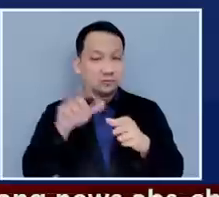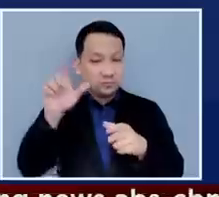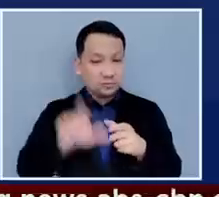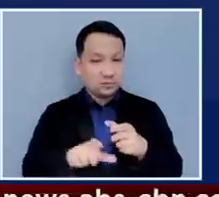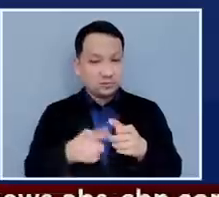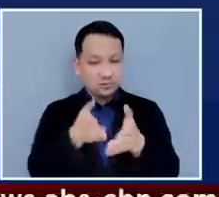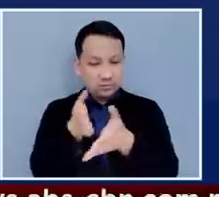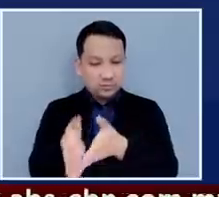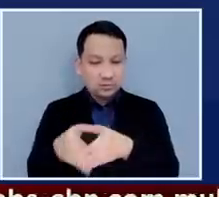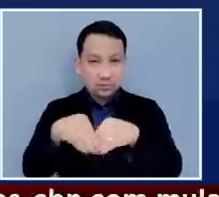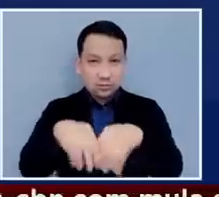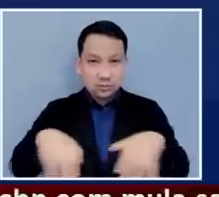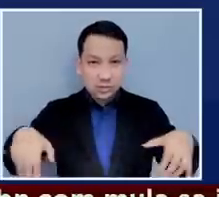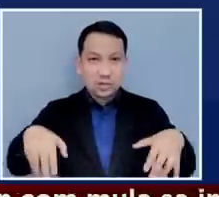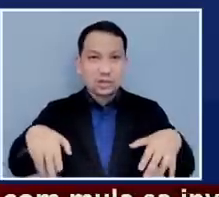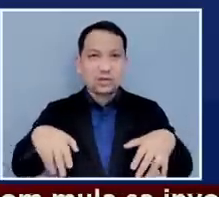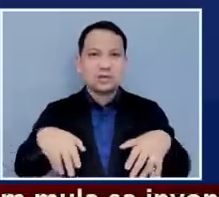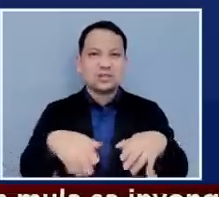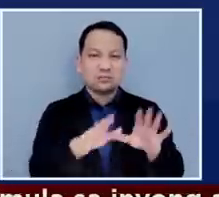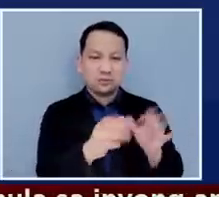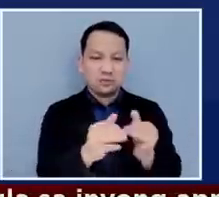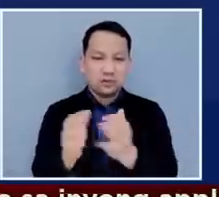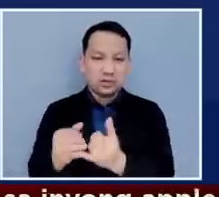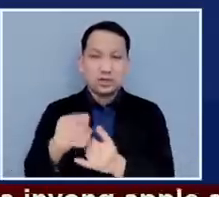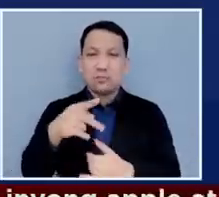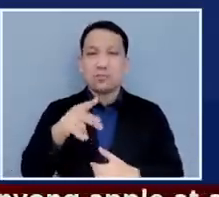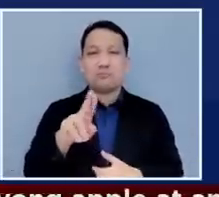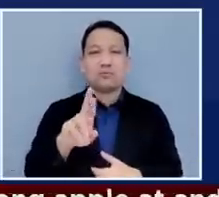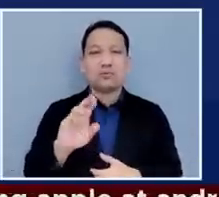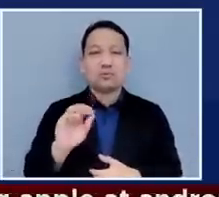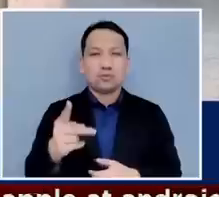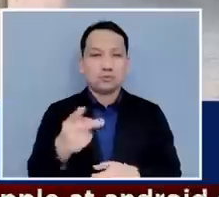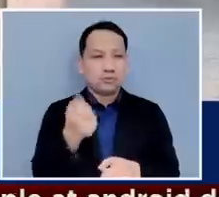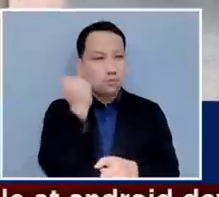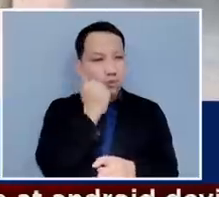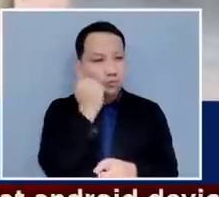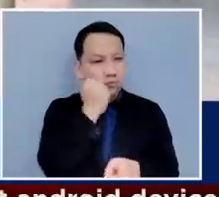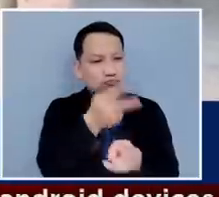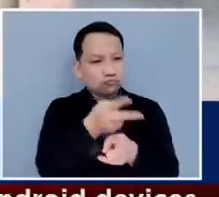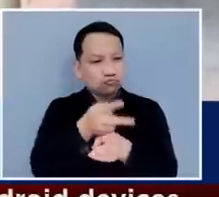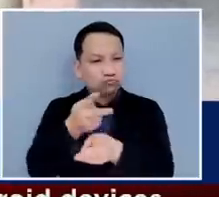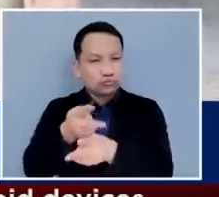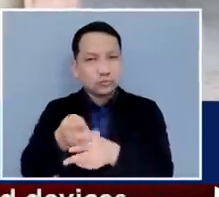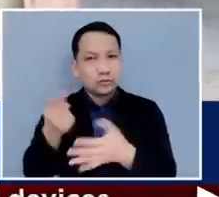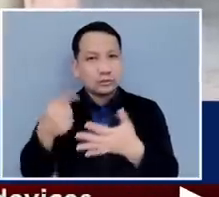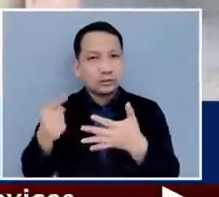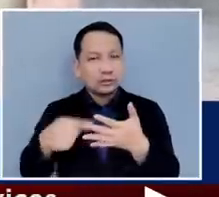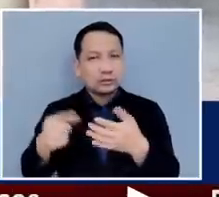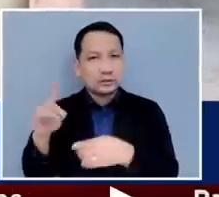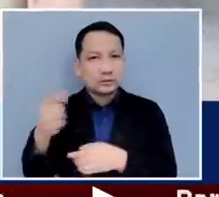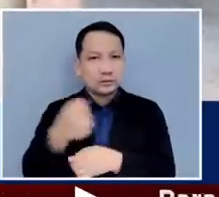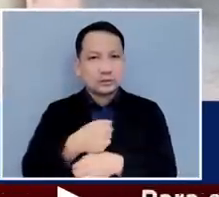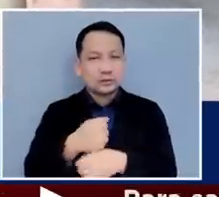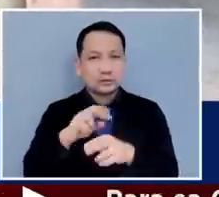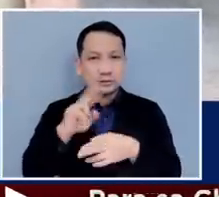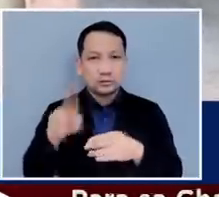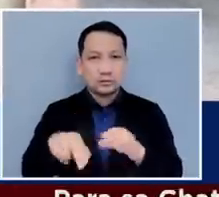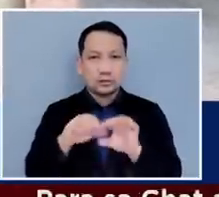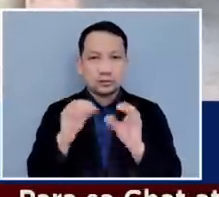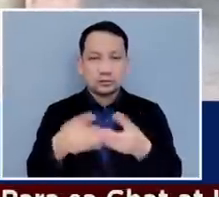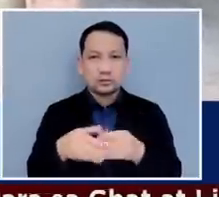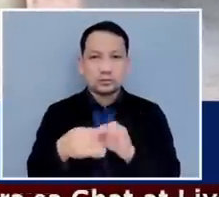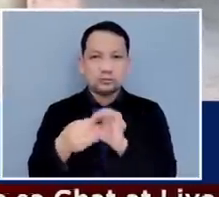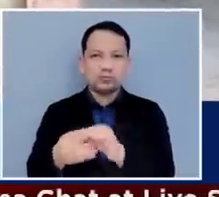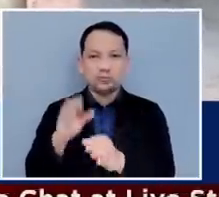level with daily monitoring and with daily report. Suportado ng grupo ng pork producers sa